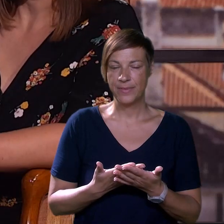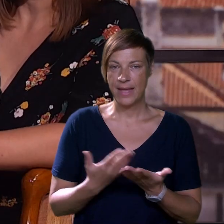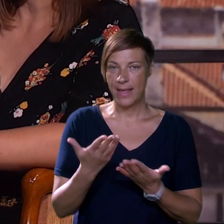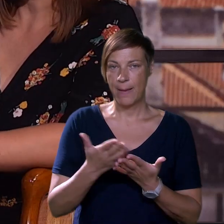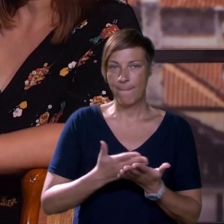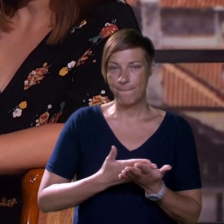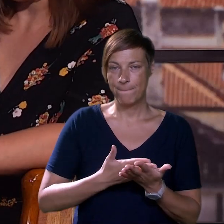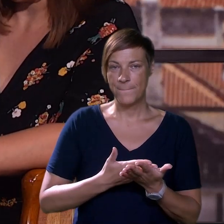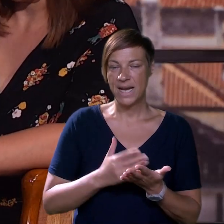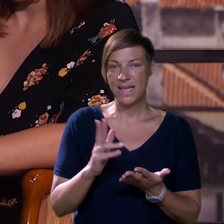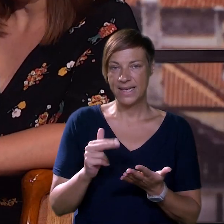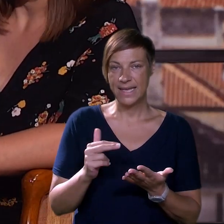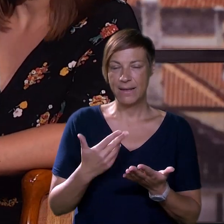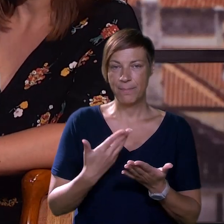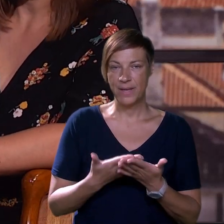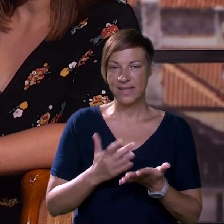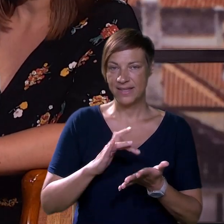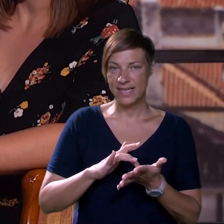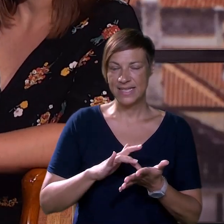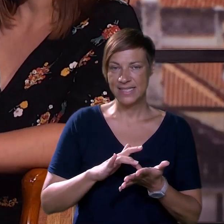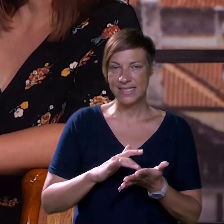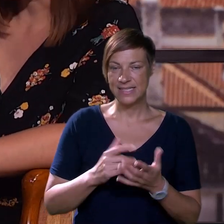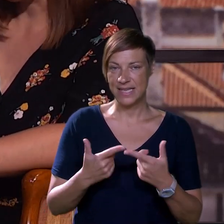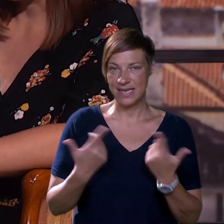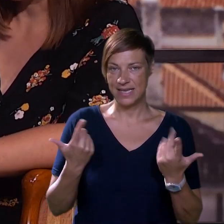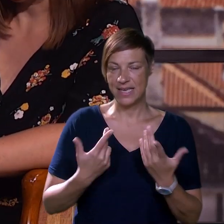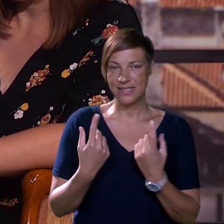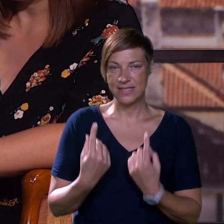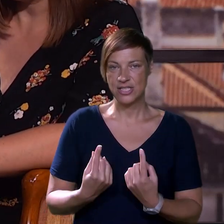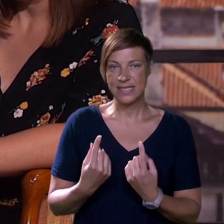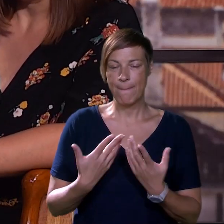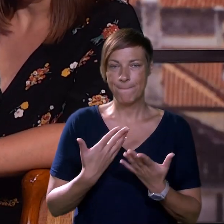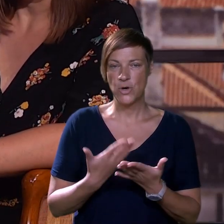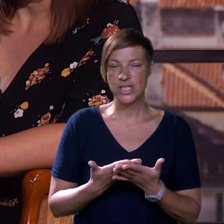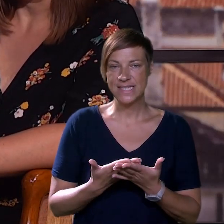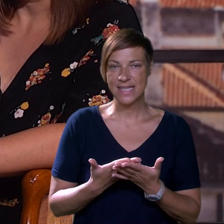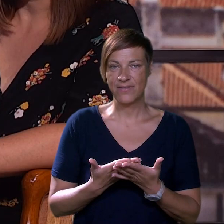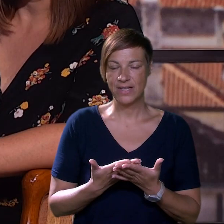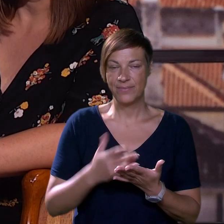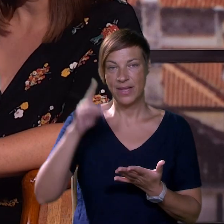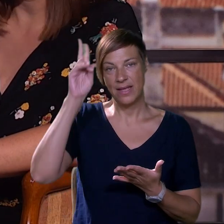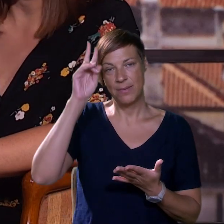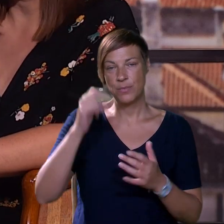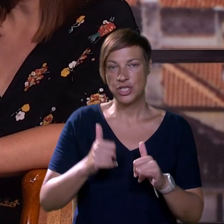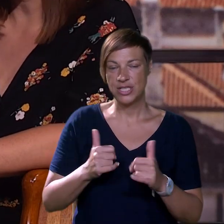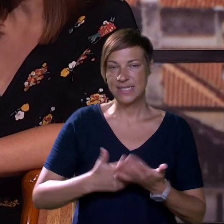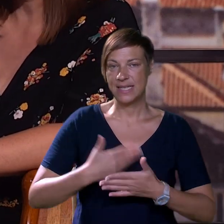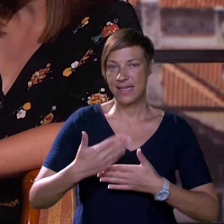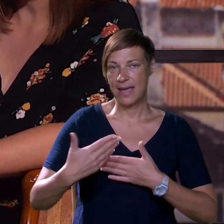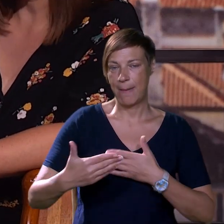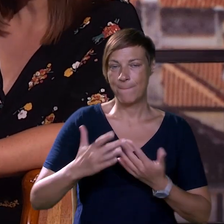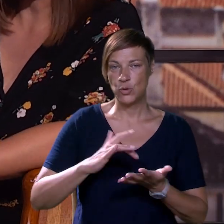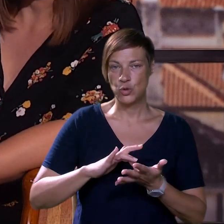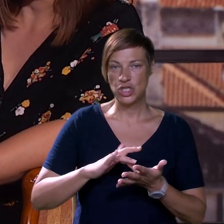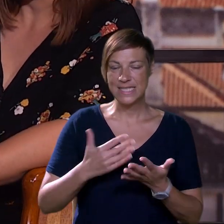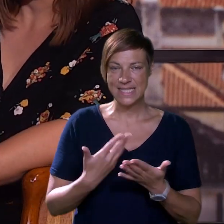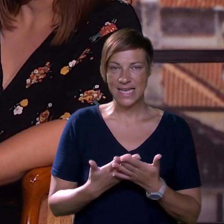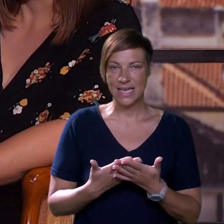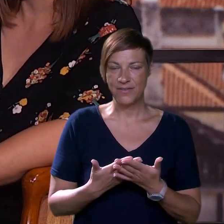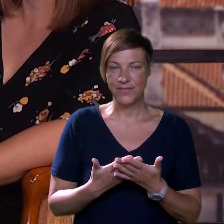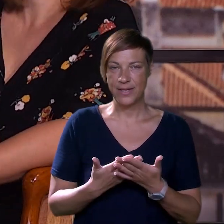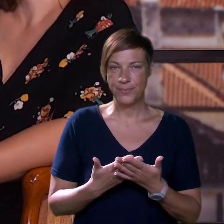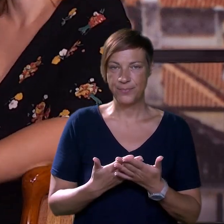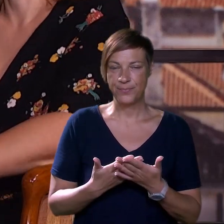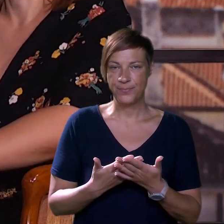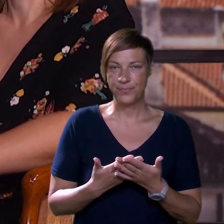Plan očito imate. Ciljeve jasno ste postavili, a možda sad neke buduće ciljeve vaše? Pa